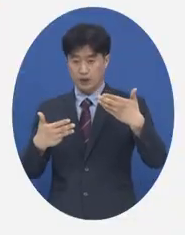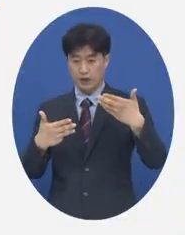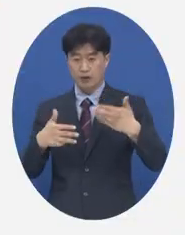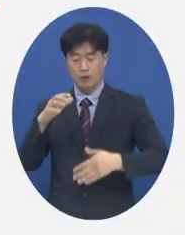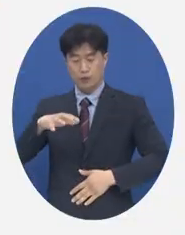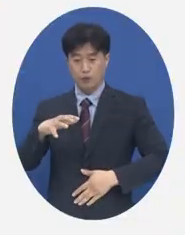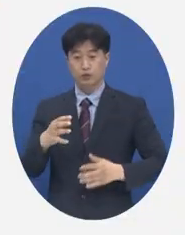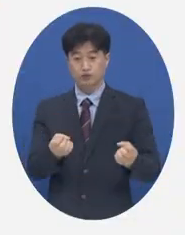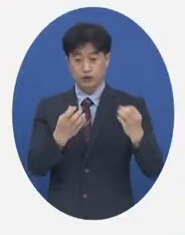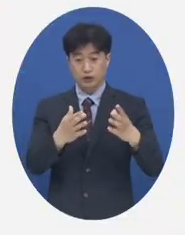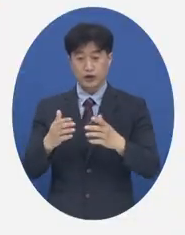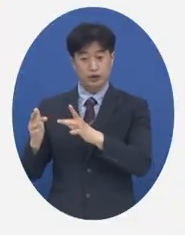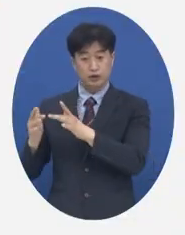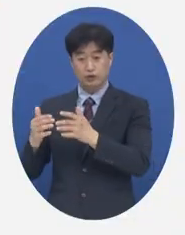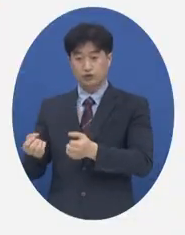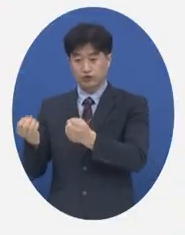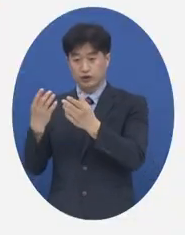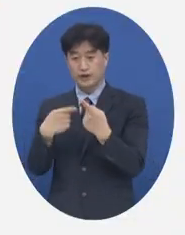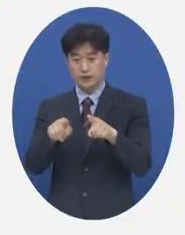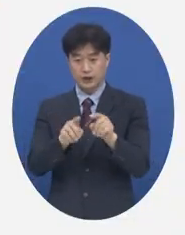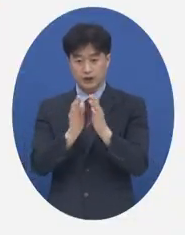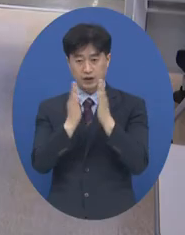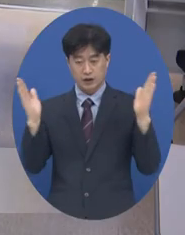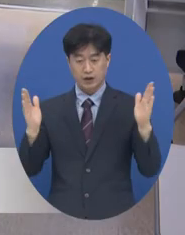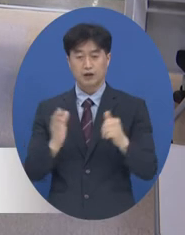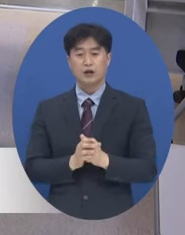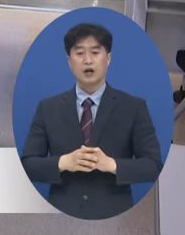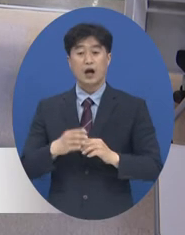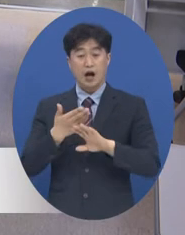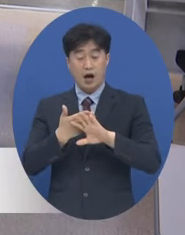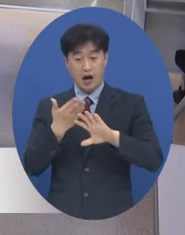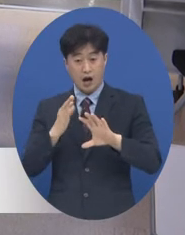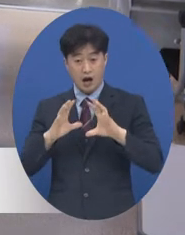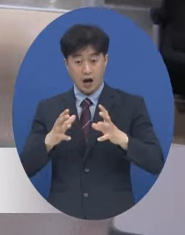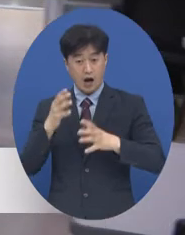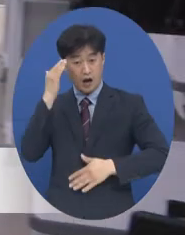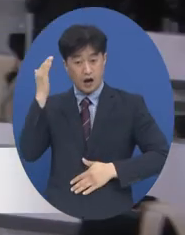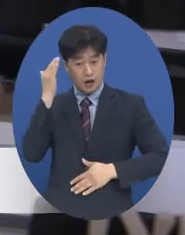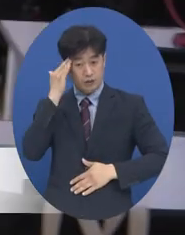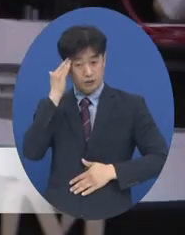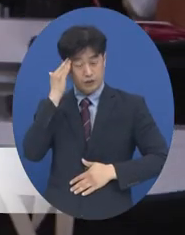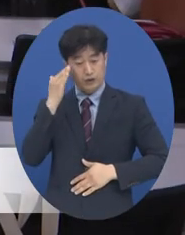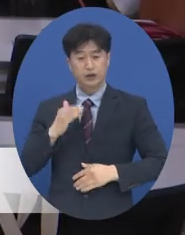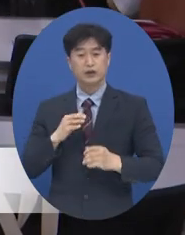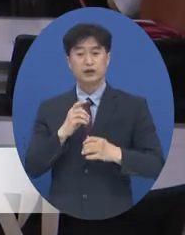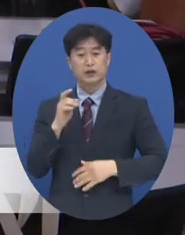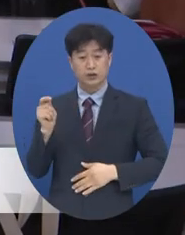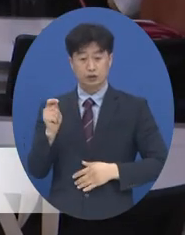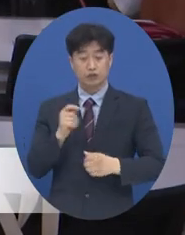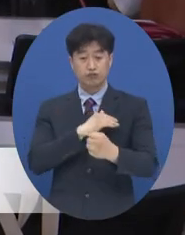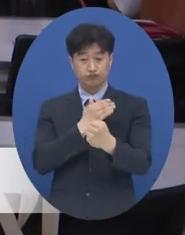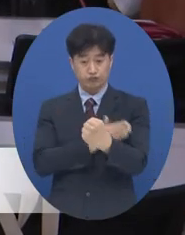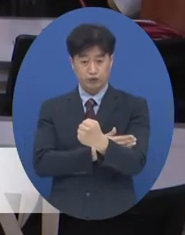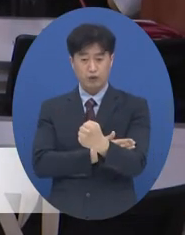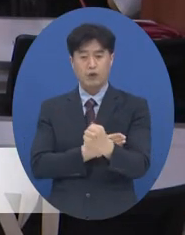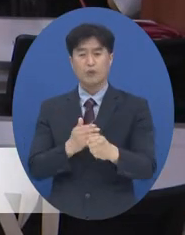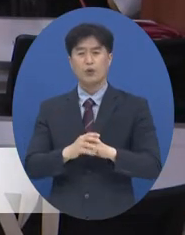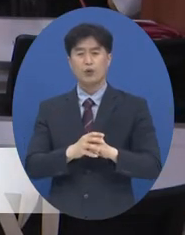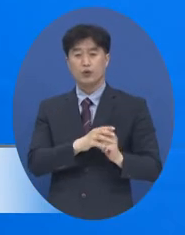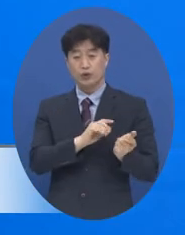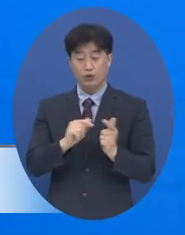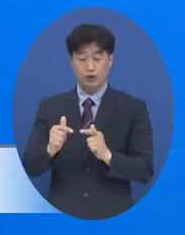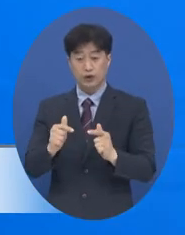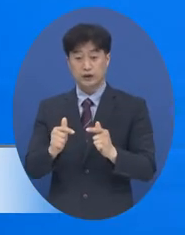8일 현장 행사와 온라인 행사로 함께 열리고 국내외 데이터 주권과 마이데이터 전문가, 정부기관,